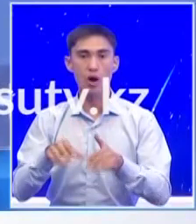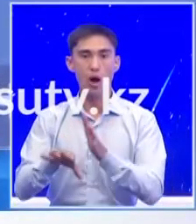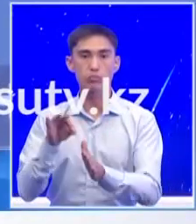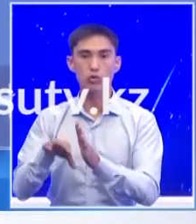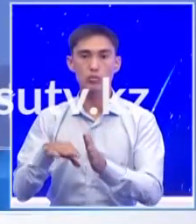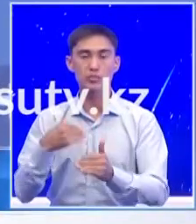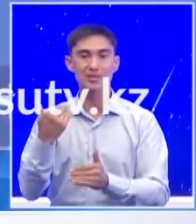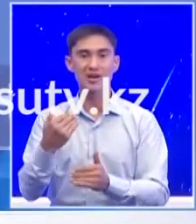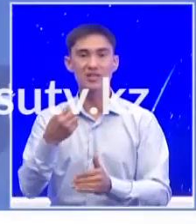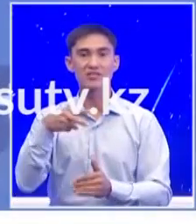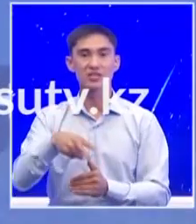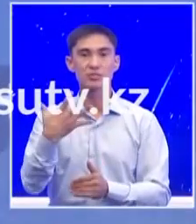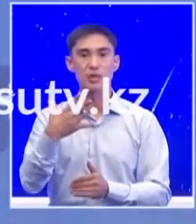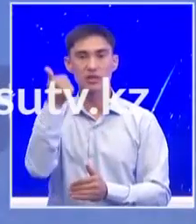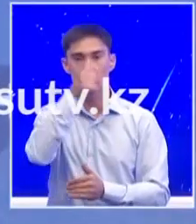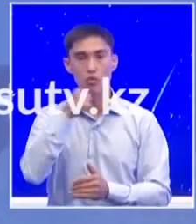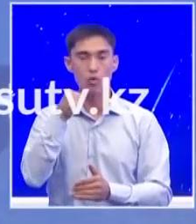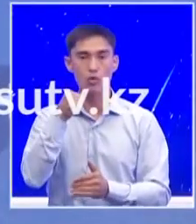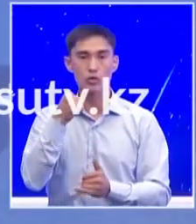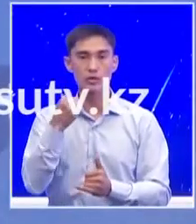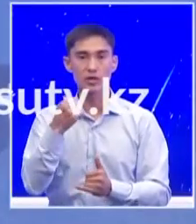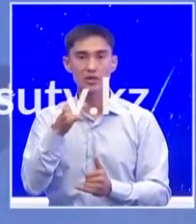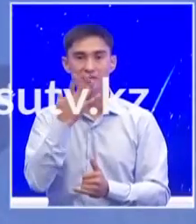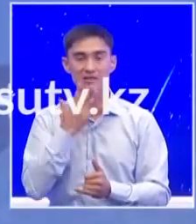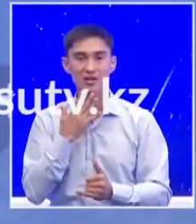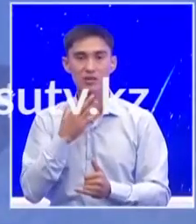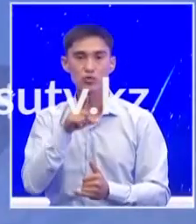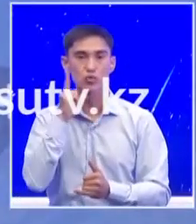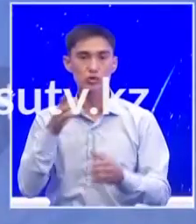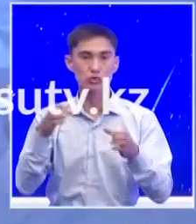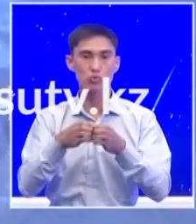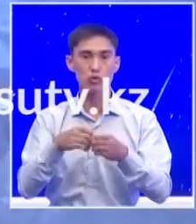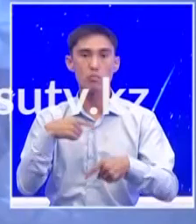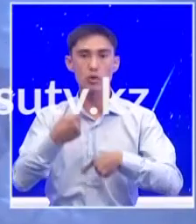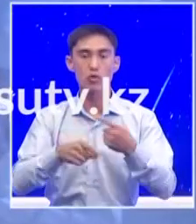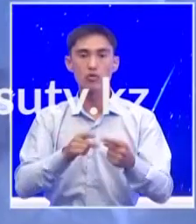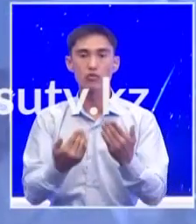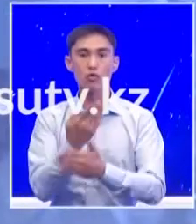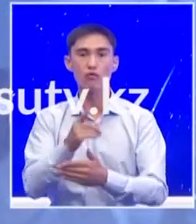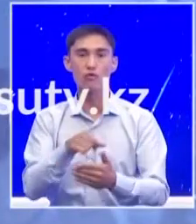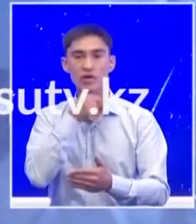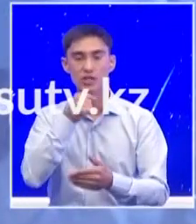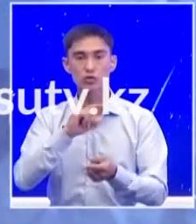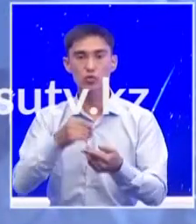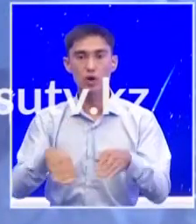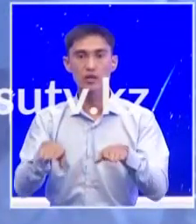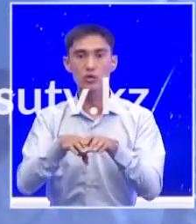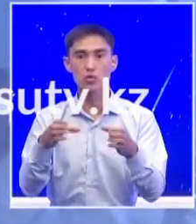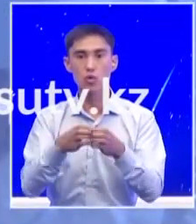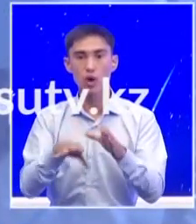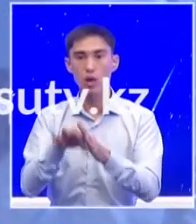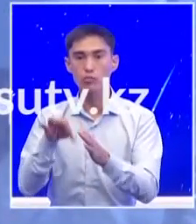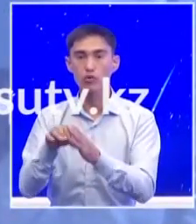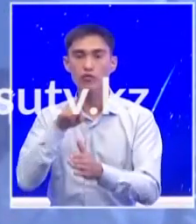для 2005 года в национальную сборную юниорскую, которая переходит в новую возрастную категорию. И для 2006 года это отбор в